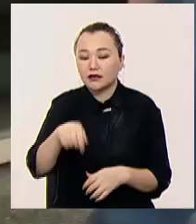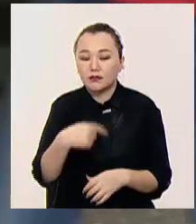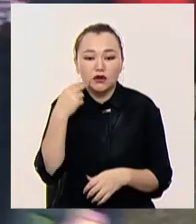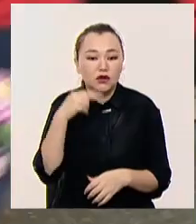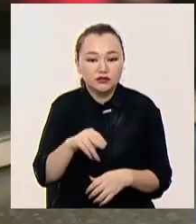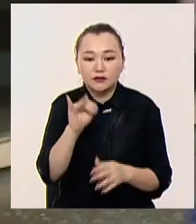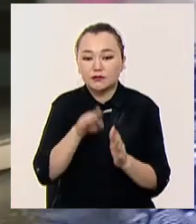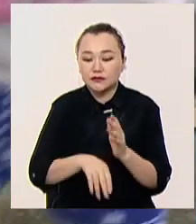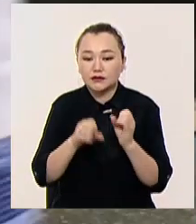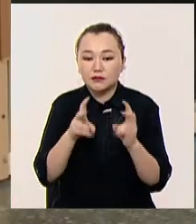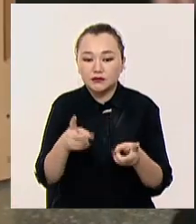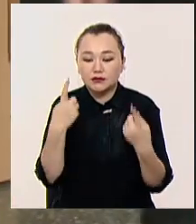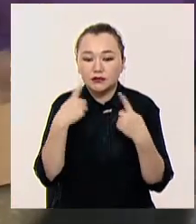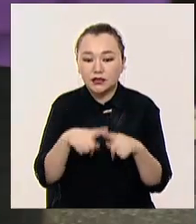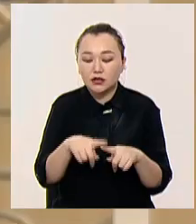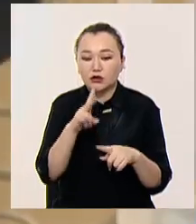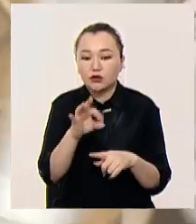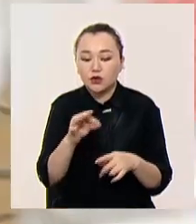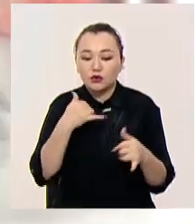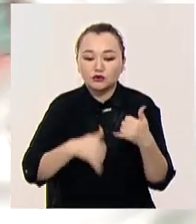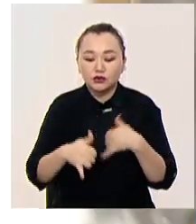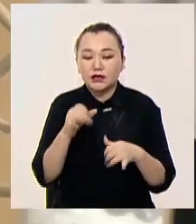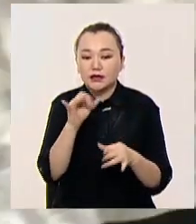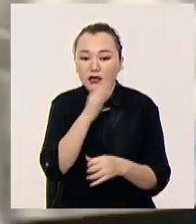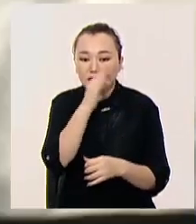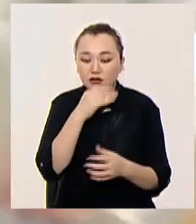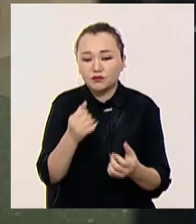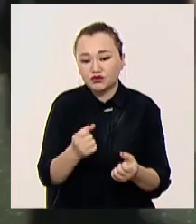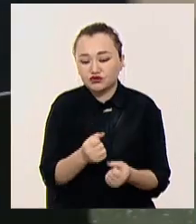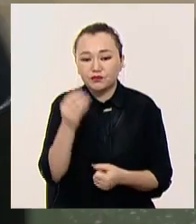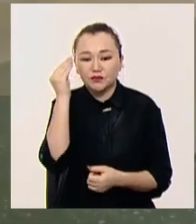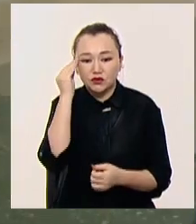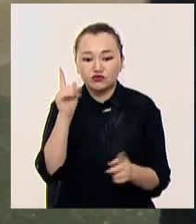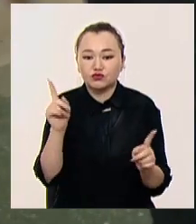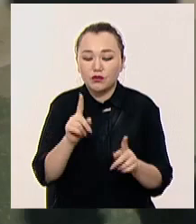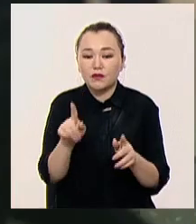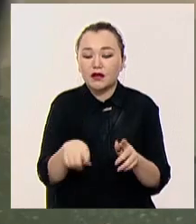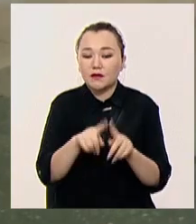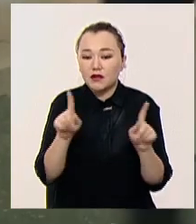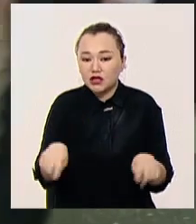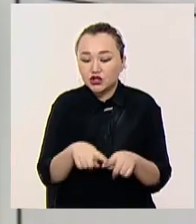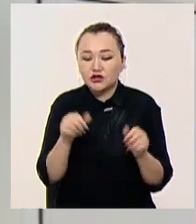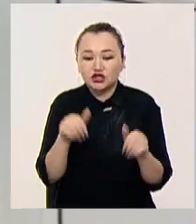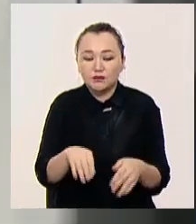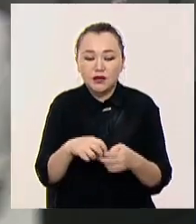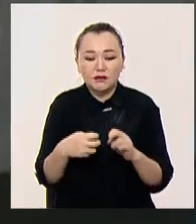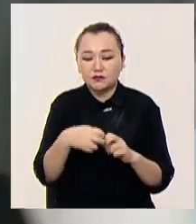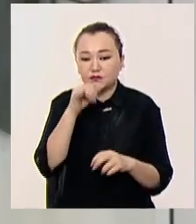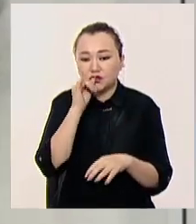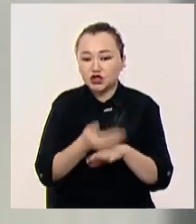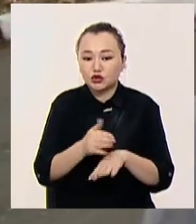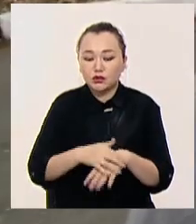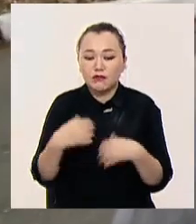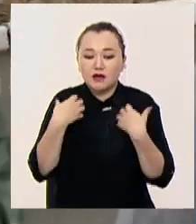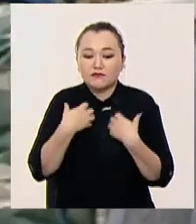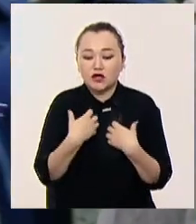и безопасности устройства. Однако учителя, как и родители, придерживаются мнения, что планшет – это не решение проблемы тяжелых